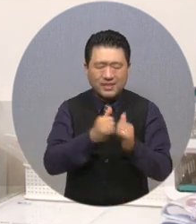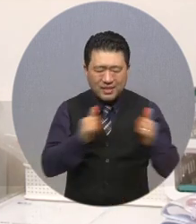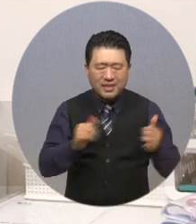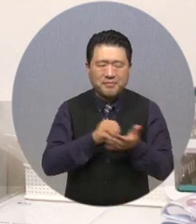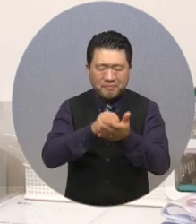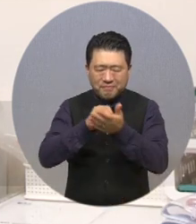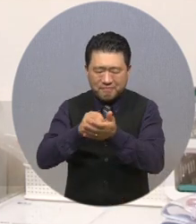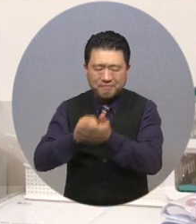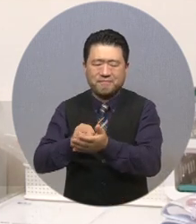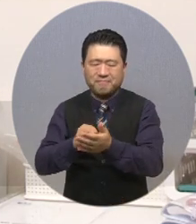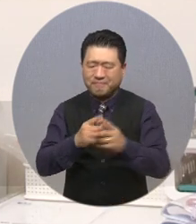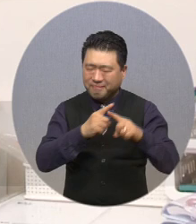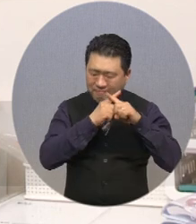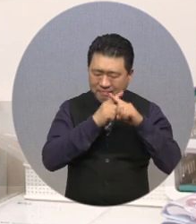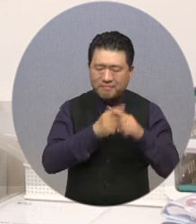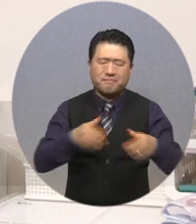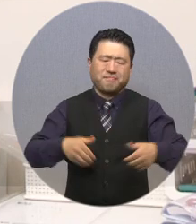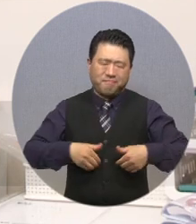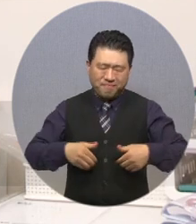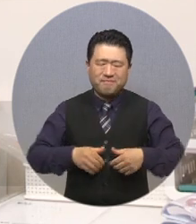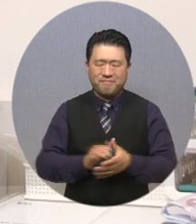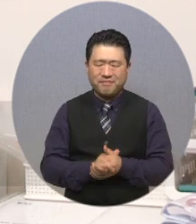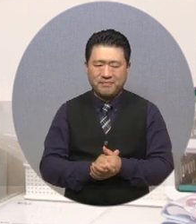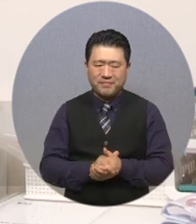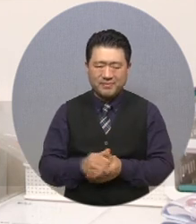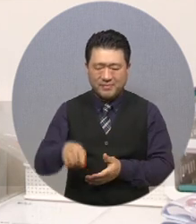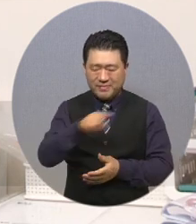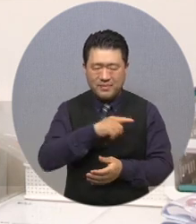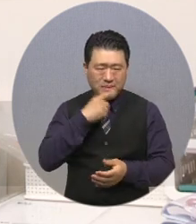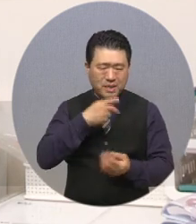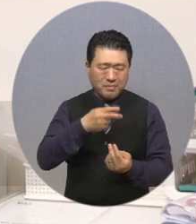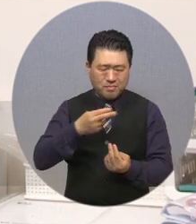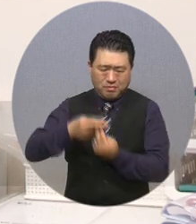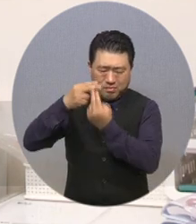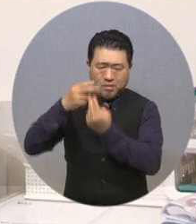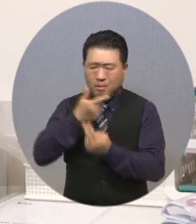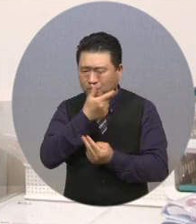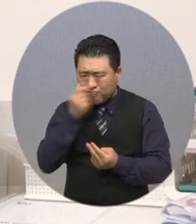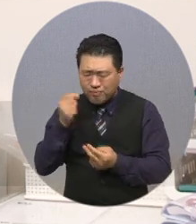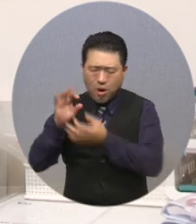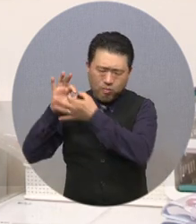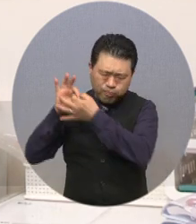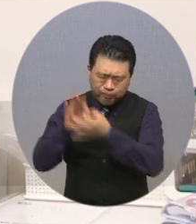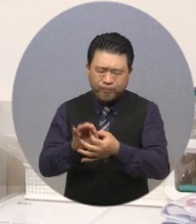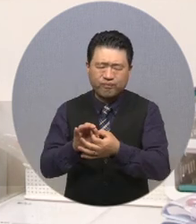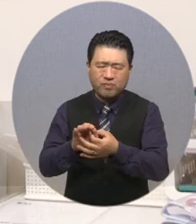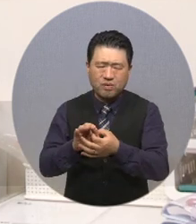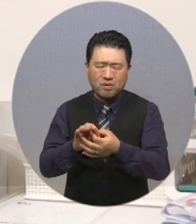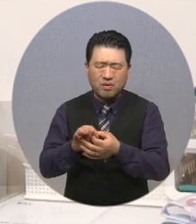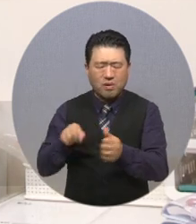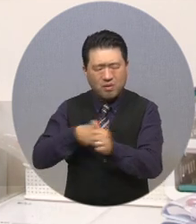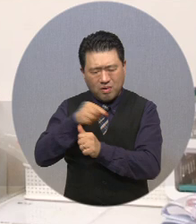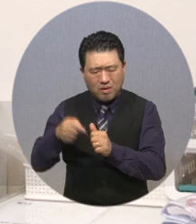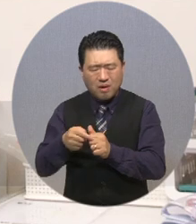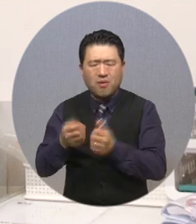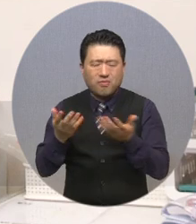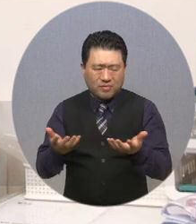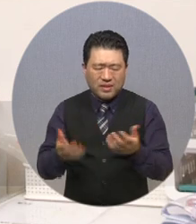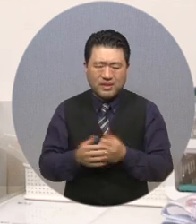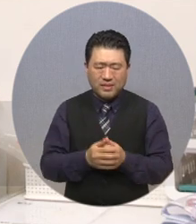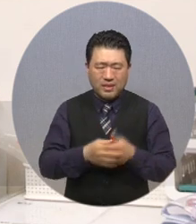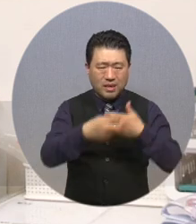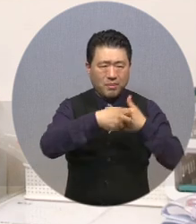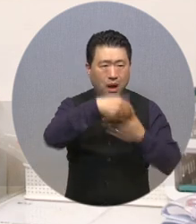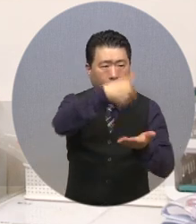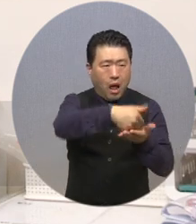참여가 필요한 상황이고요. 이렇게 혈액 보유량이 지속적으로 부족한 상황이 된다고 하면 저희는